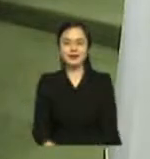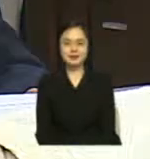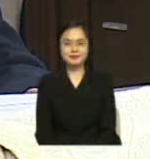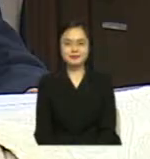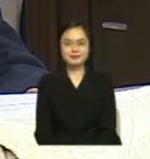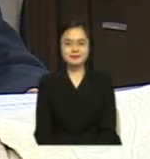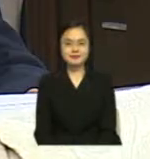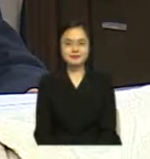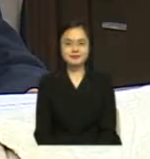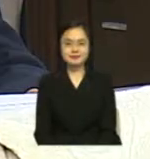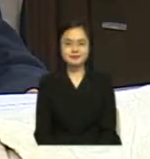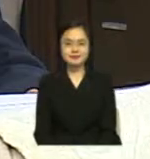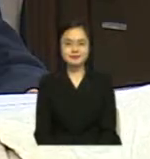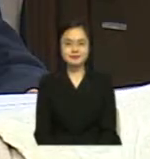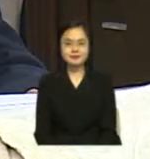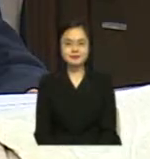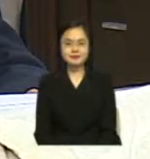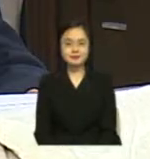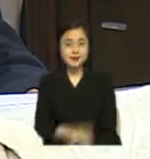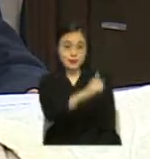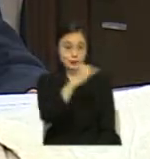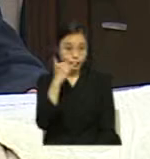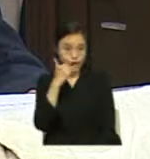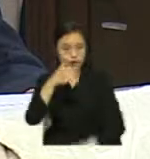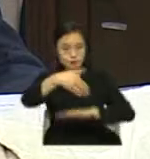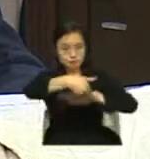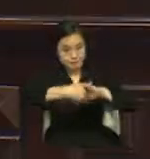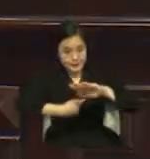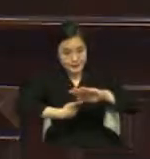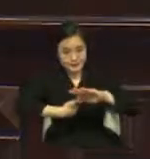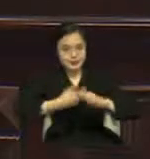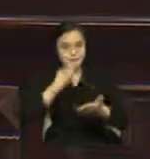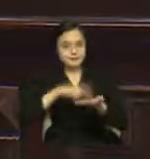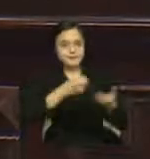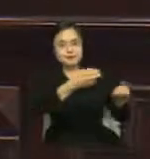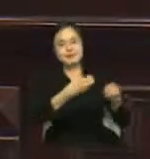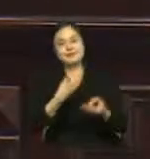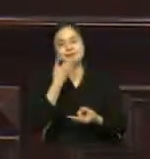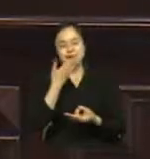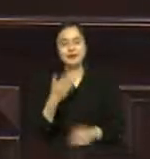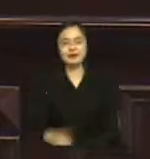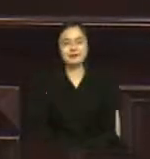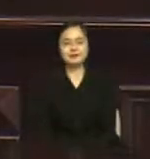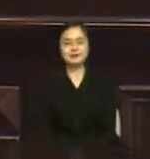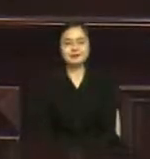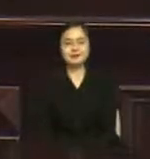전문위원실에 직접 방문하거나 전화나 팩스, 우편, 의회 홈페이지로 접수하면 됩니다.